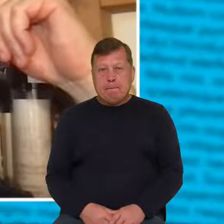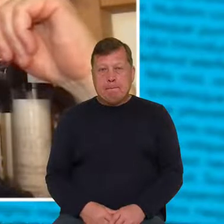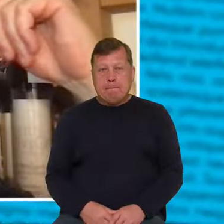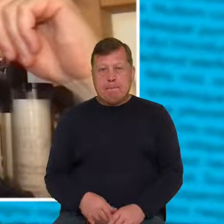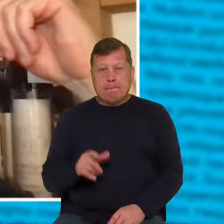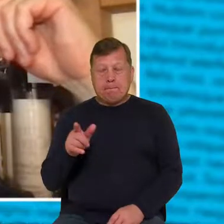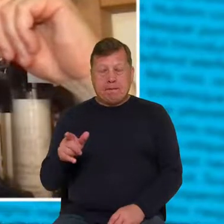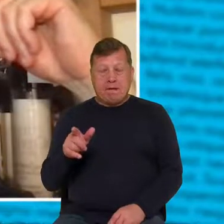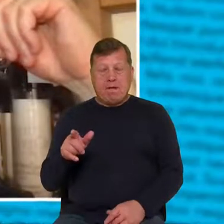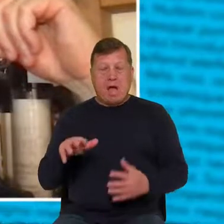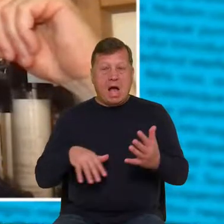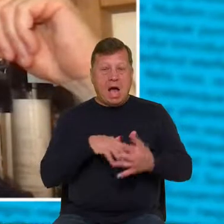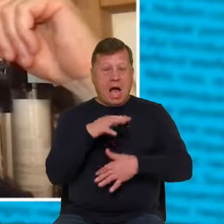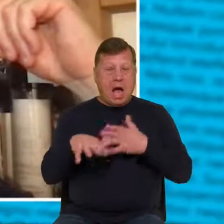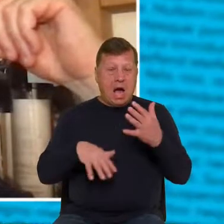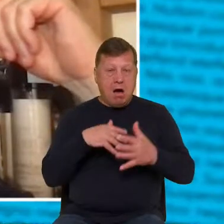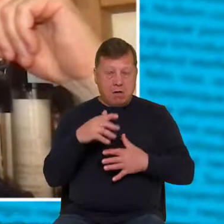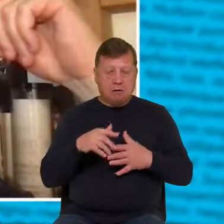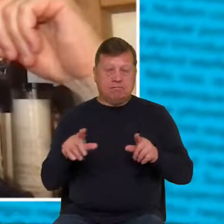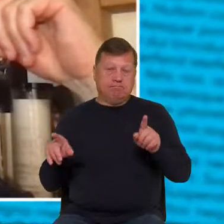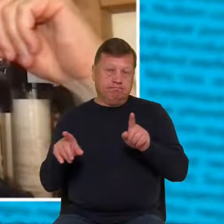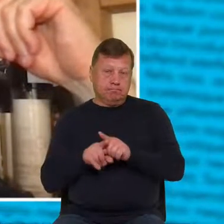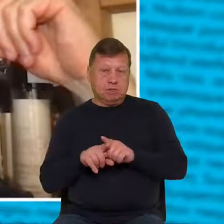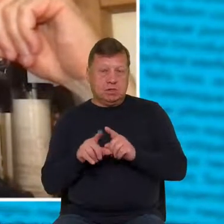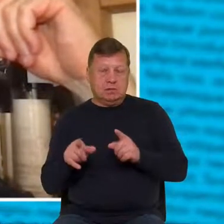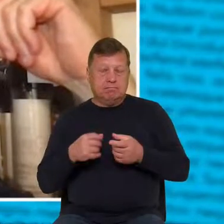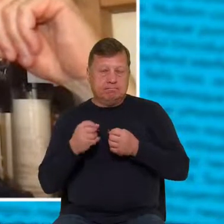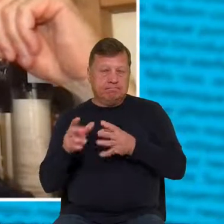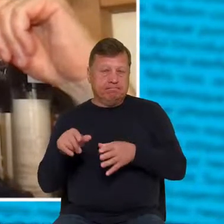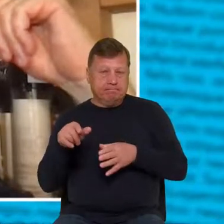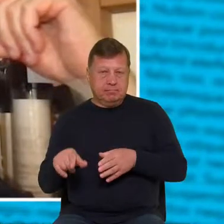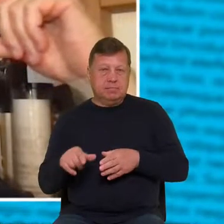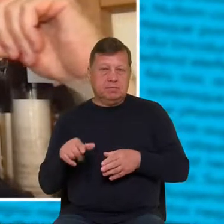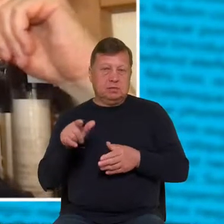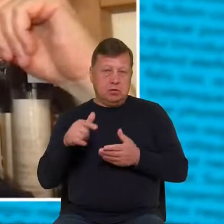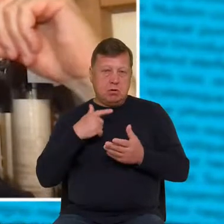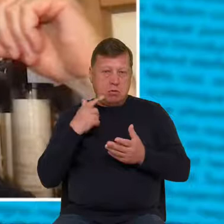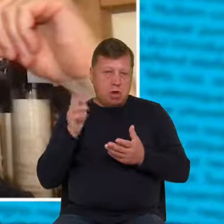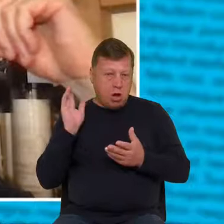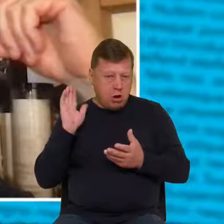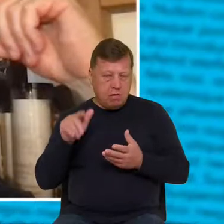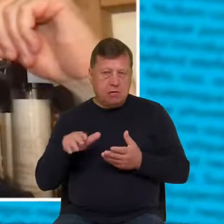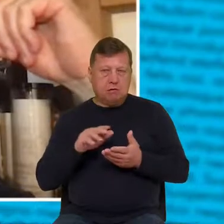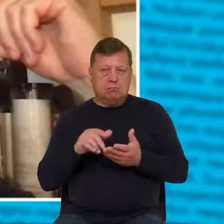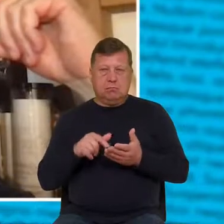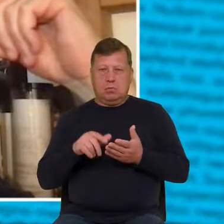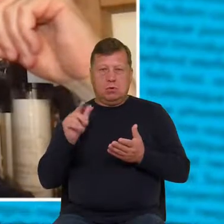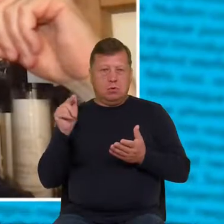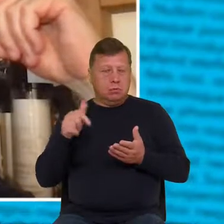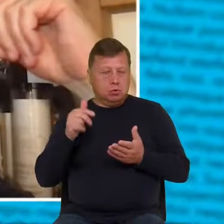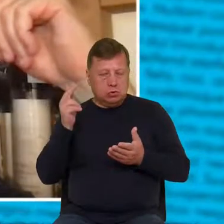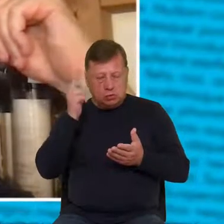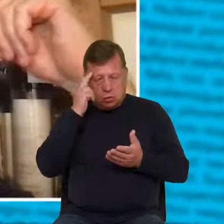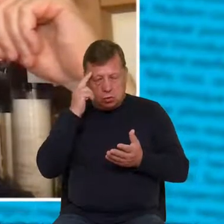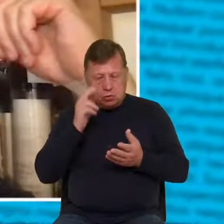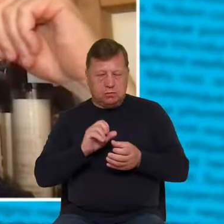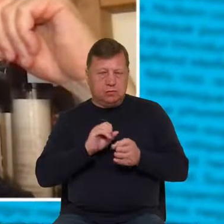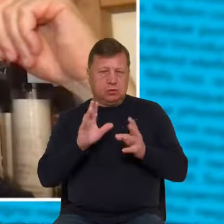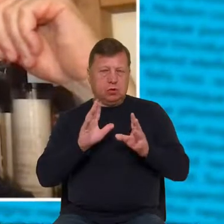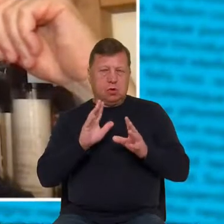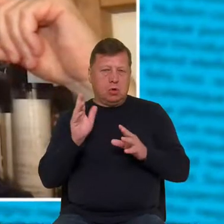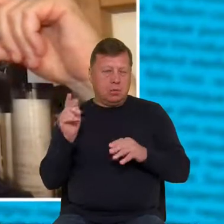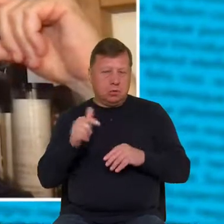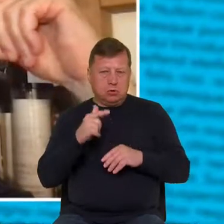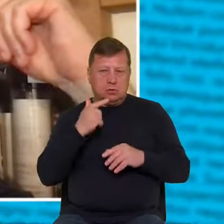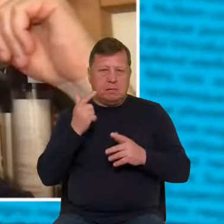temu chaosie, temu chaosowi, temu w sensie zagubienia, powiedzieć, że okej, nie wszystko musimy rozumieć, okej, jeżeli jesteśmy